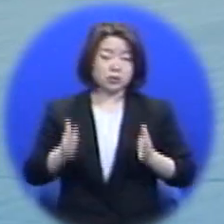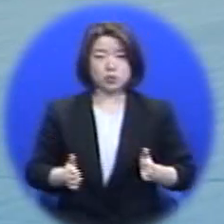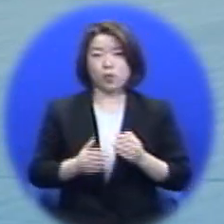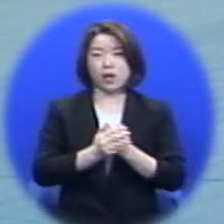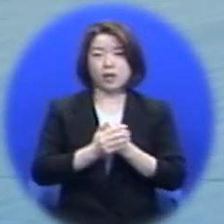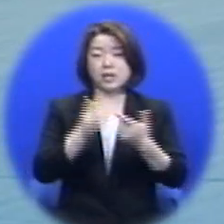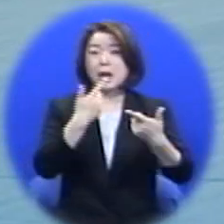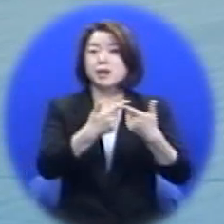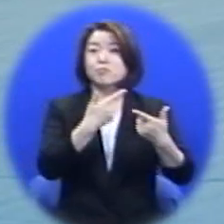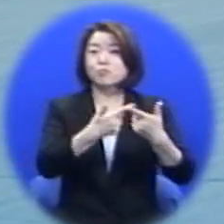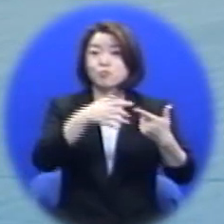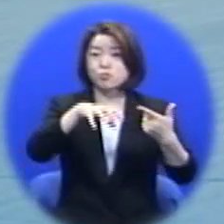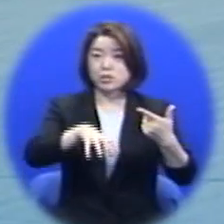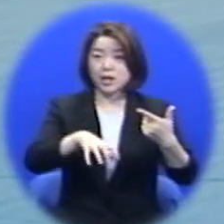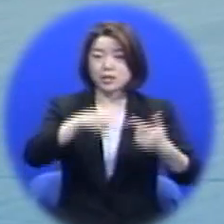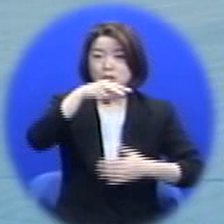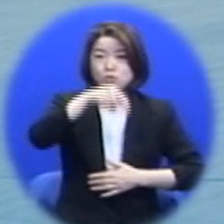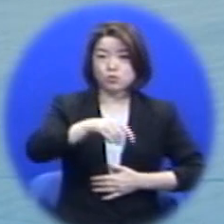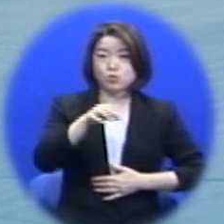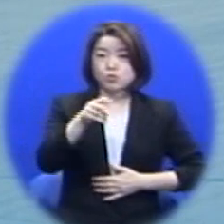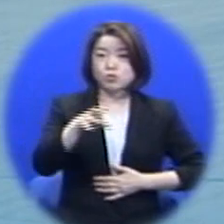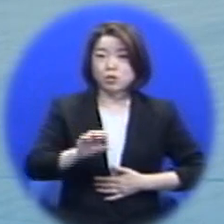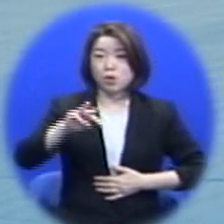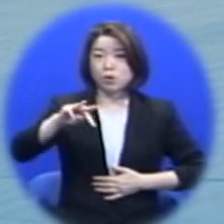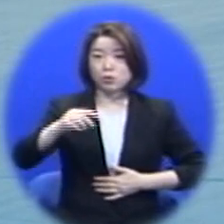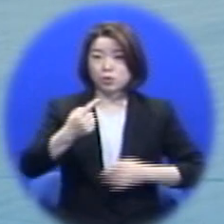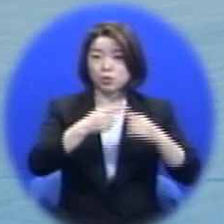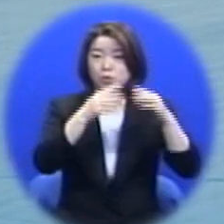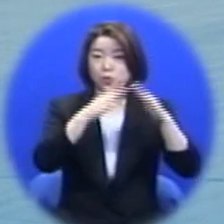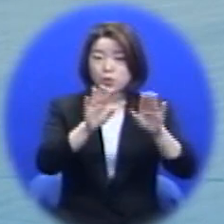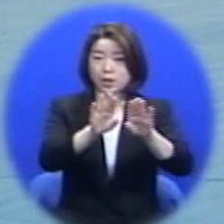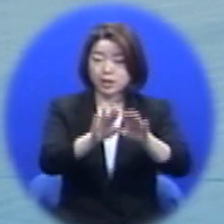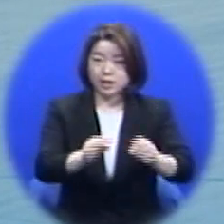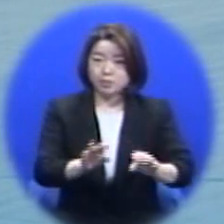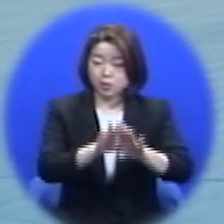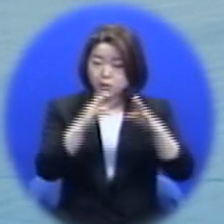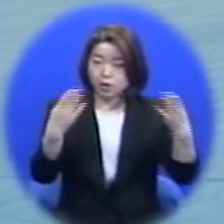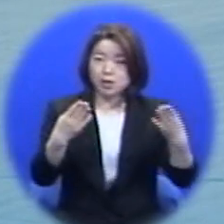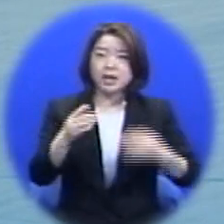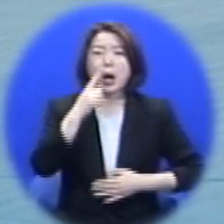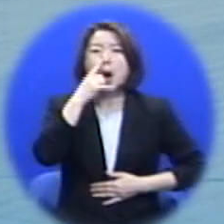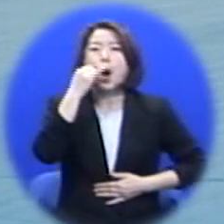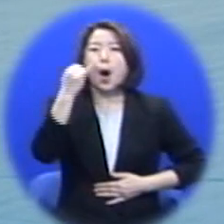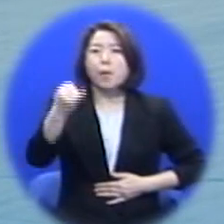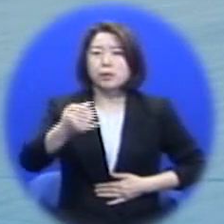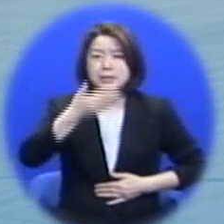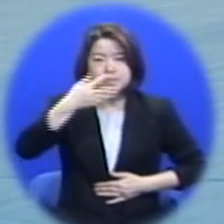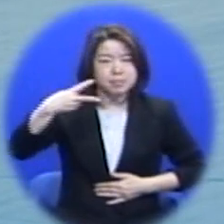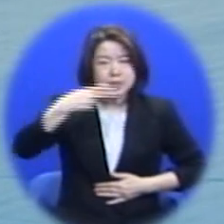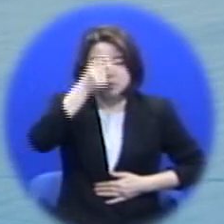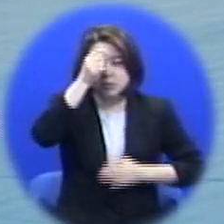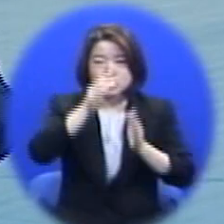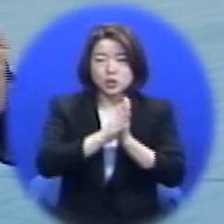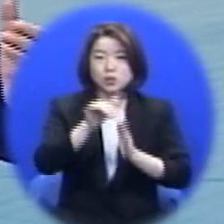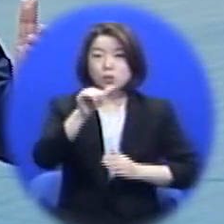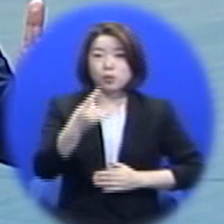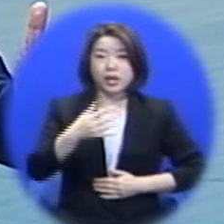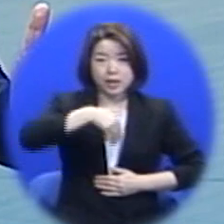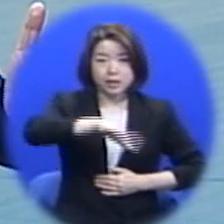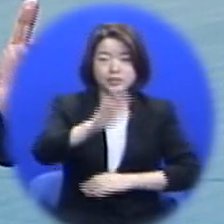부산 수용로 교회에서 열린 그 어머니 금식기도에 설교를 하고 왔습니다. 그